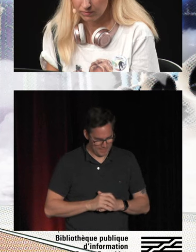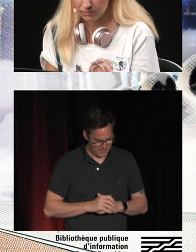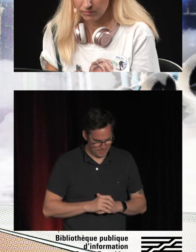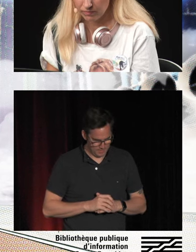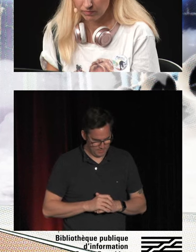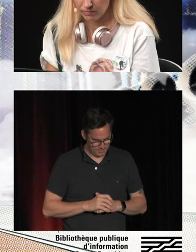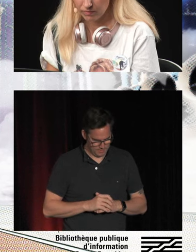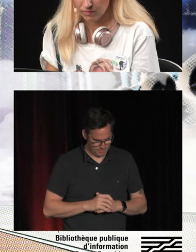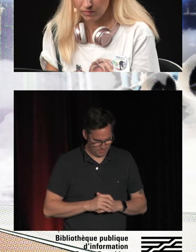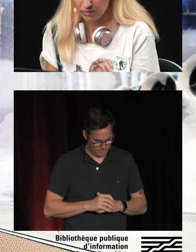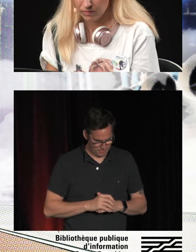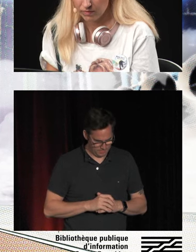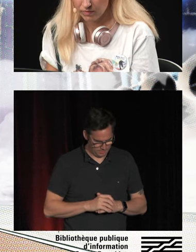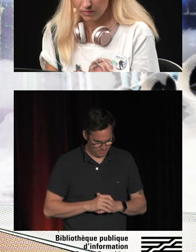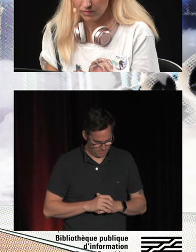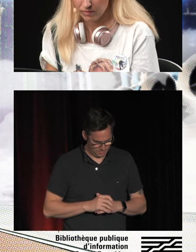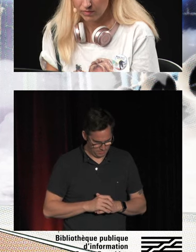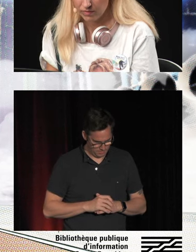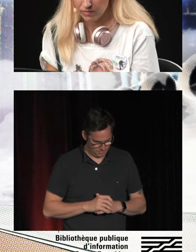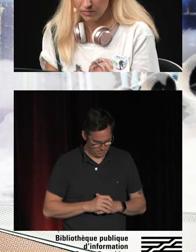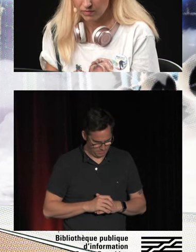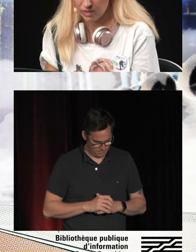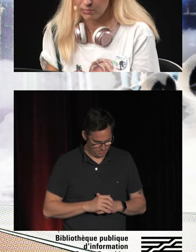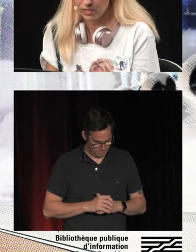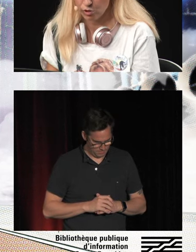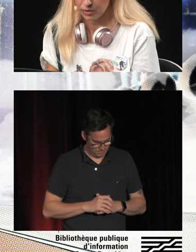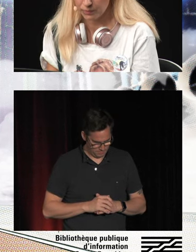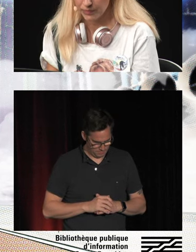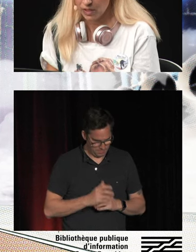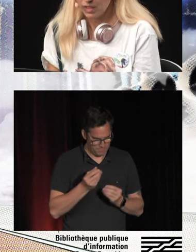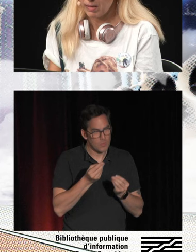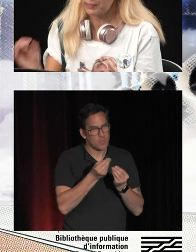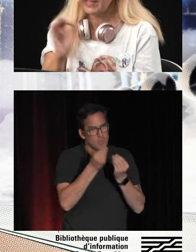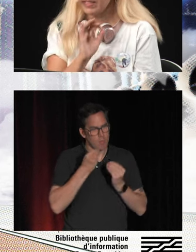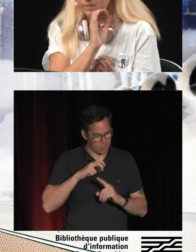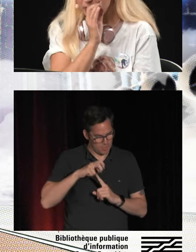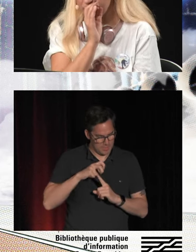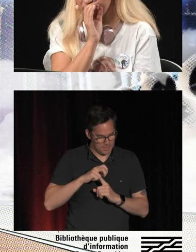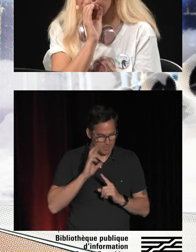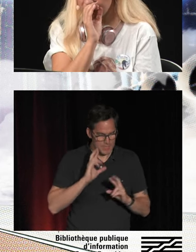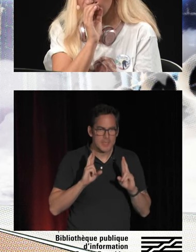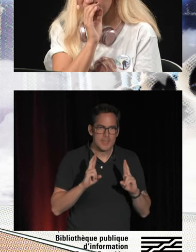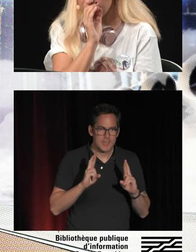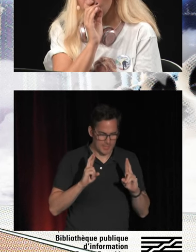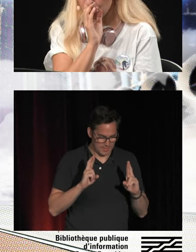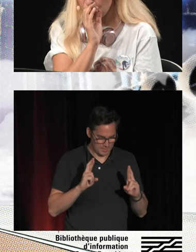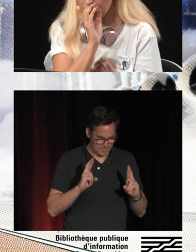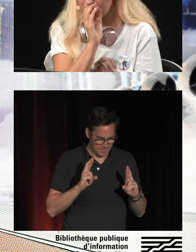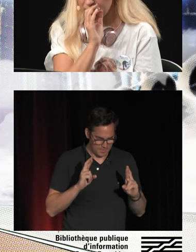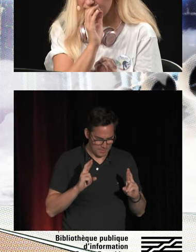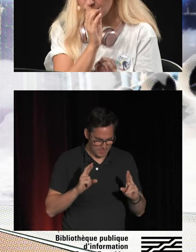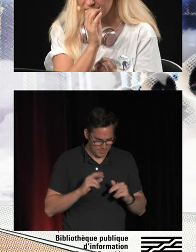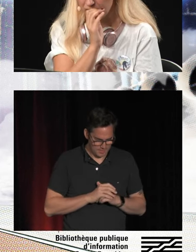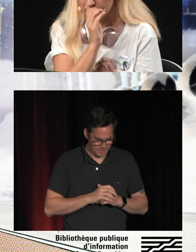Il va me filer un champignon. par pitié, que l'animation se